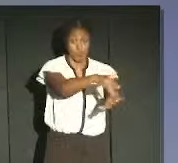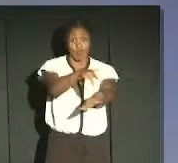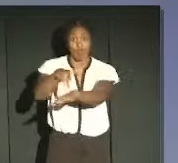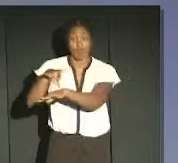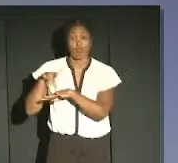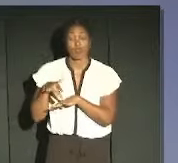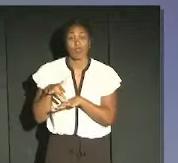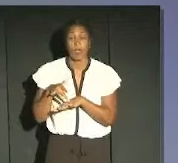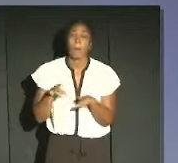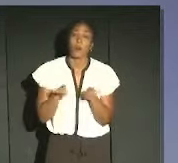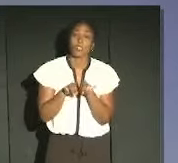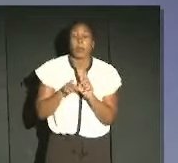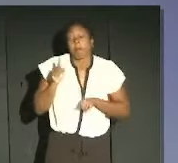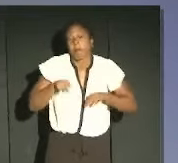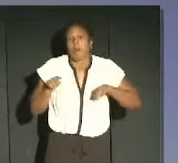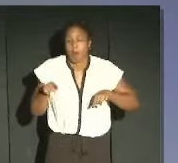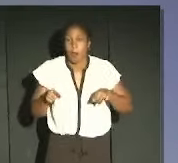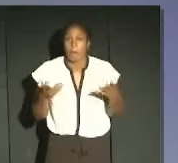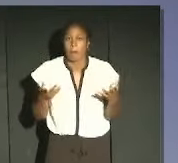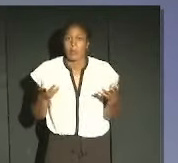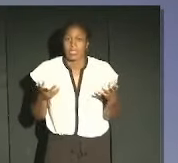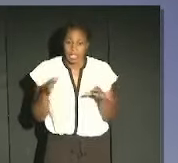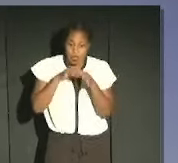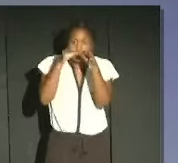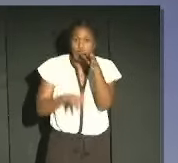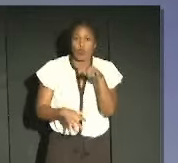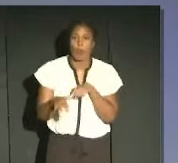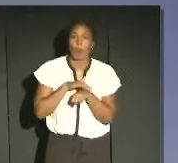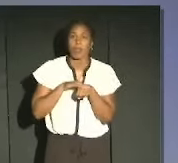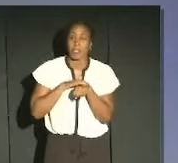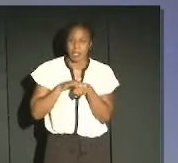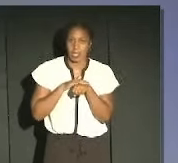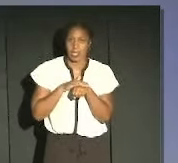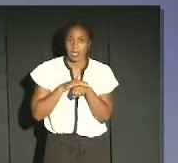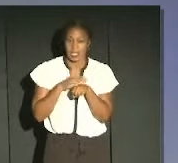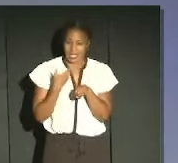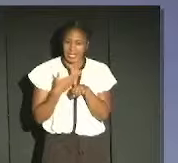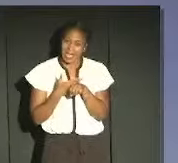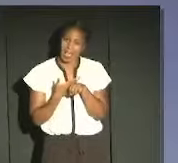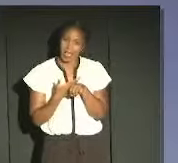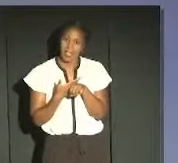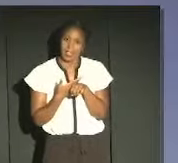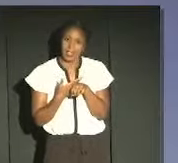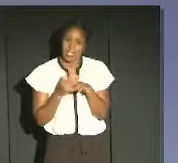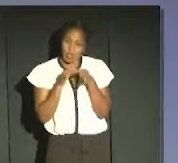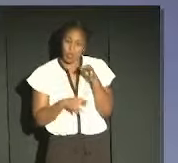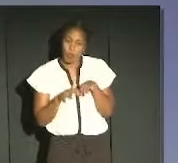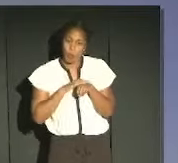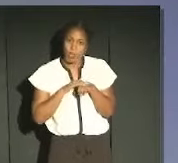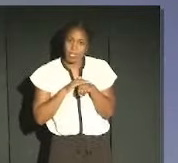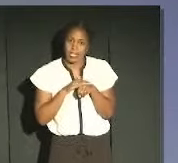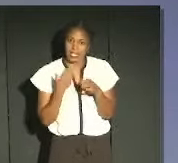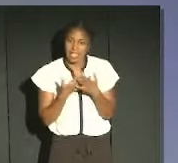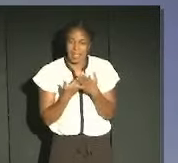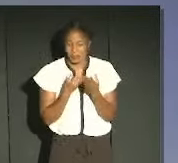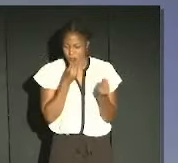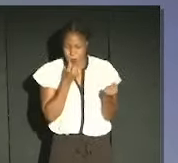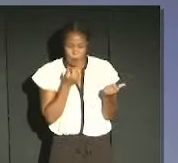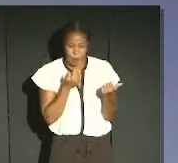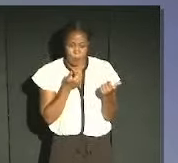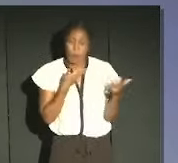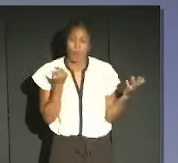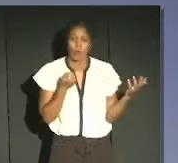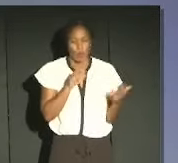mais aussi parfois et souvent des solutions politiques et peut-être que c'est une des nomination qu'on peut commencer à contester au